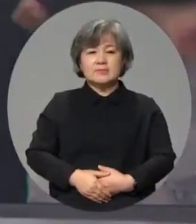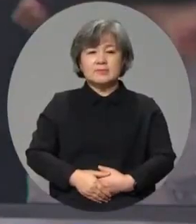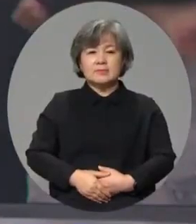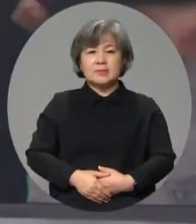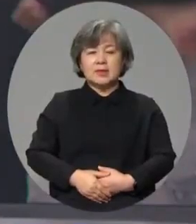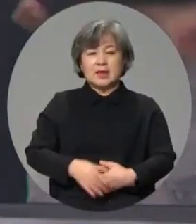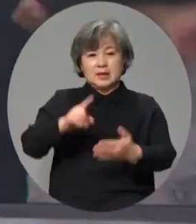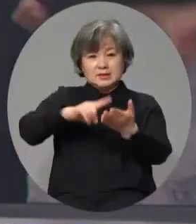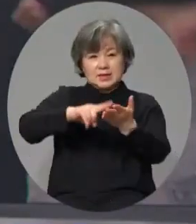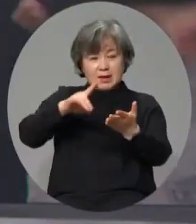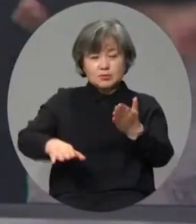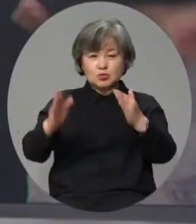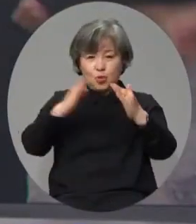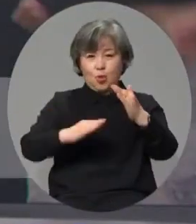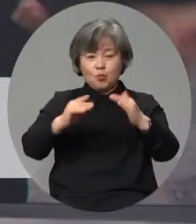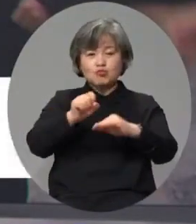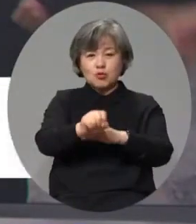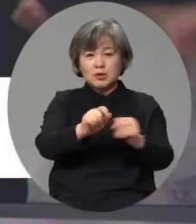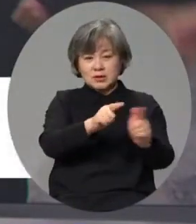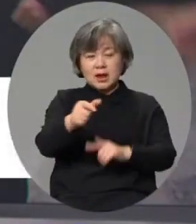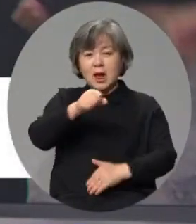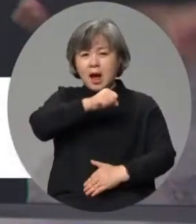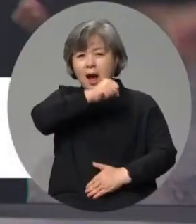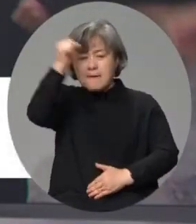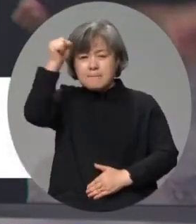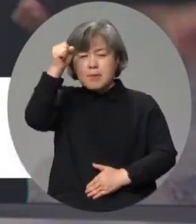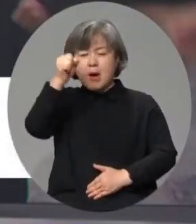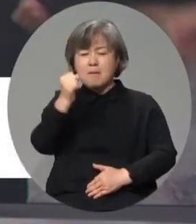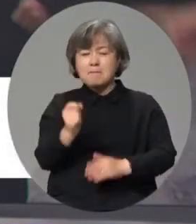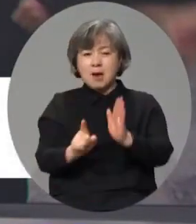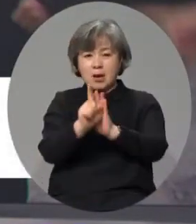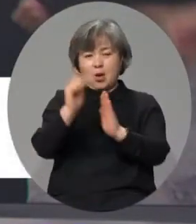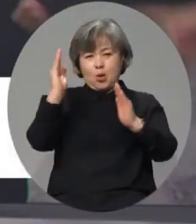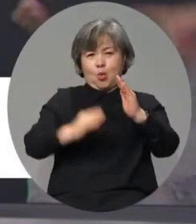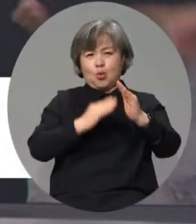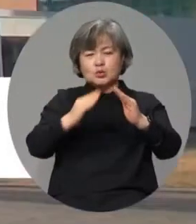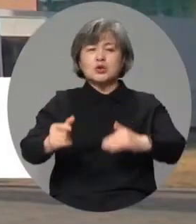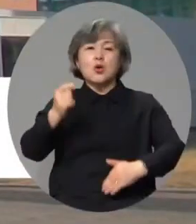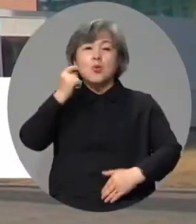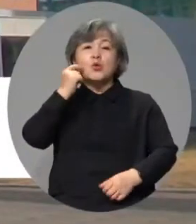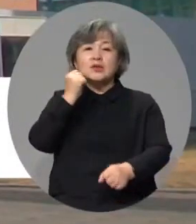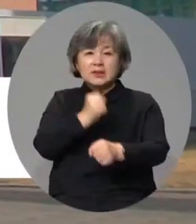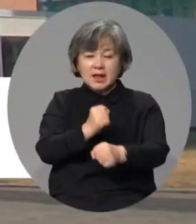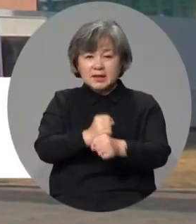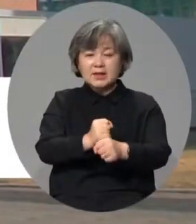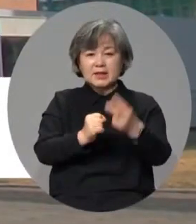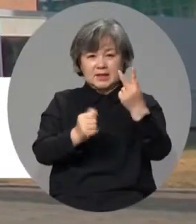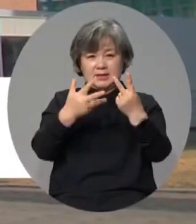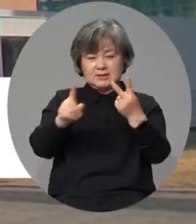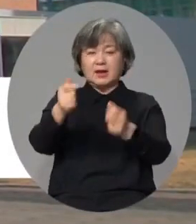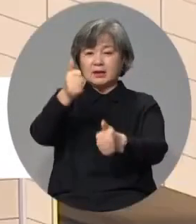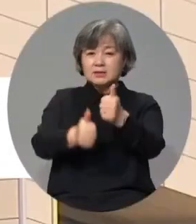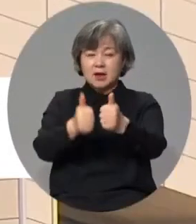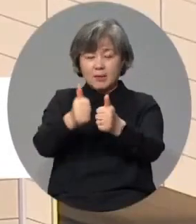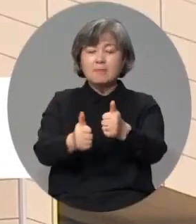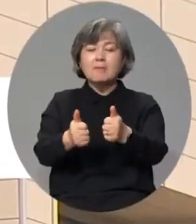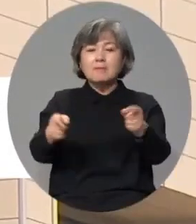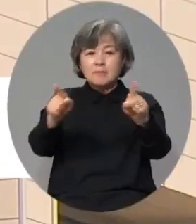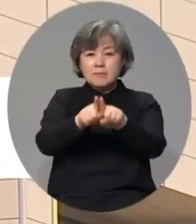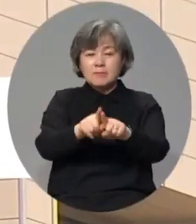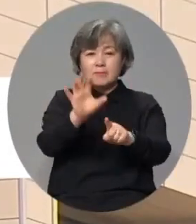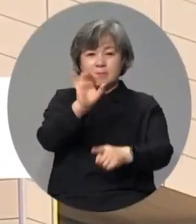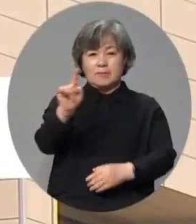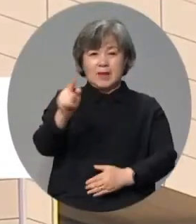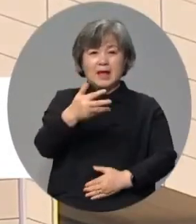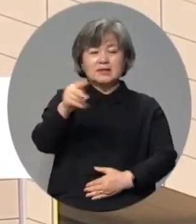세무 공무원 출신 응시자들의 합주 규리 급증하면서 공정성 논란이 벌어졌던 세무사 2차시험 과 관련해서 안철수